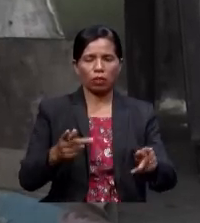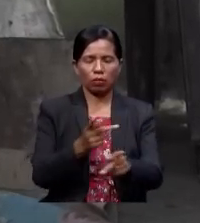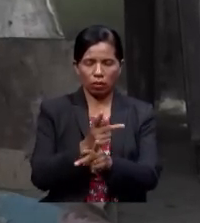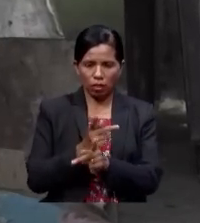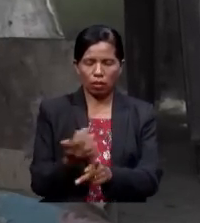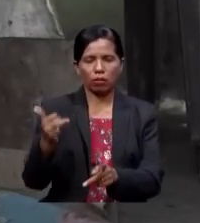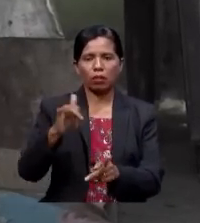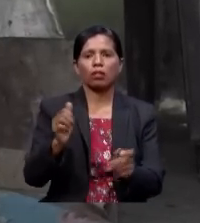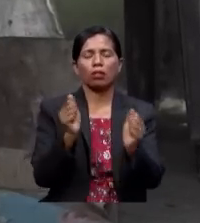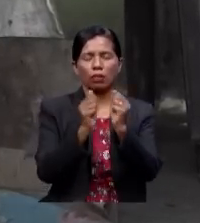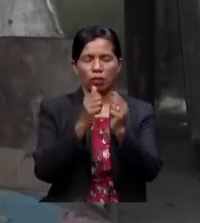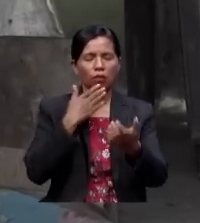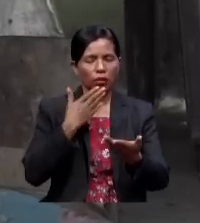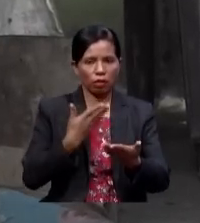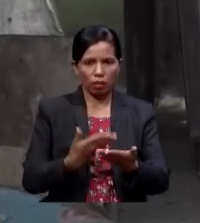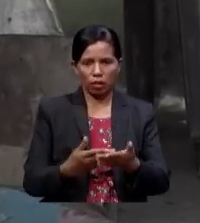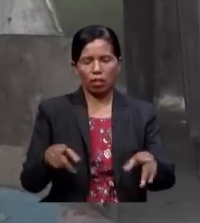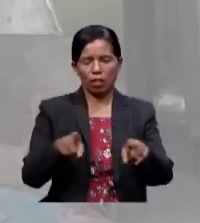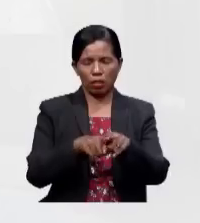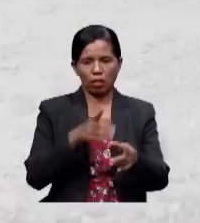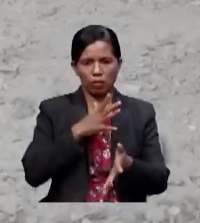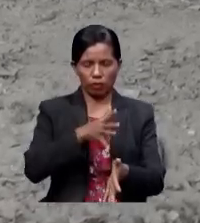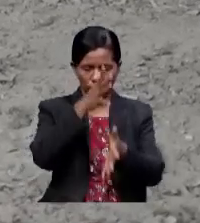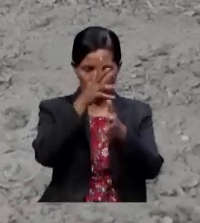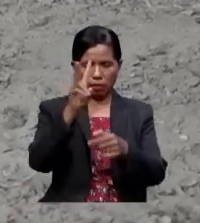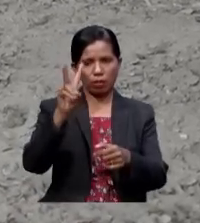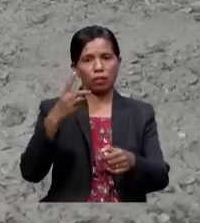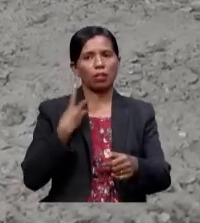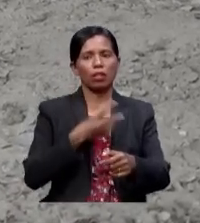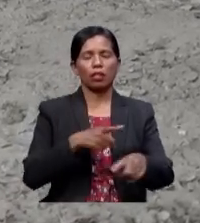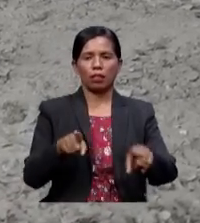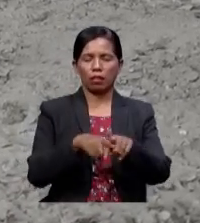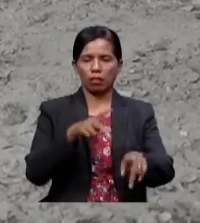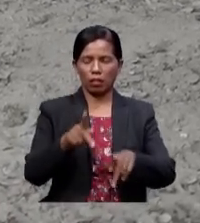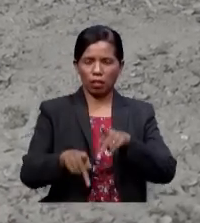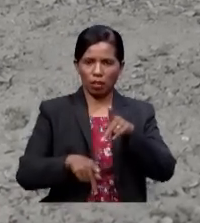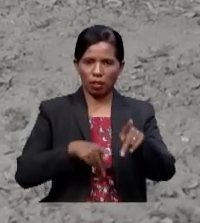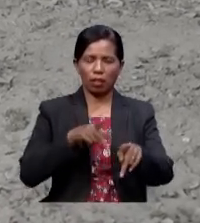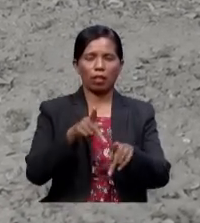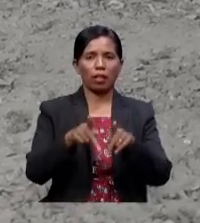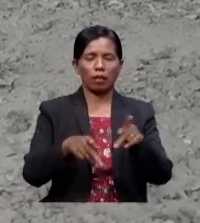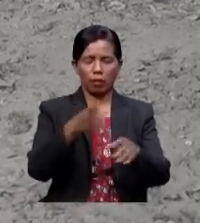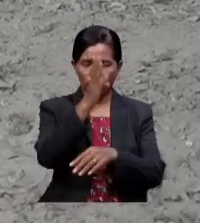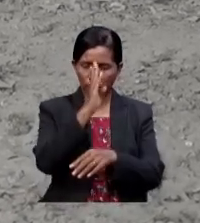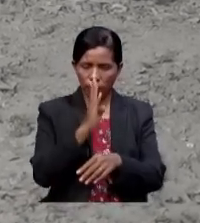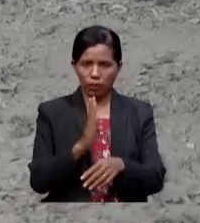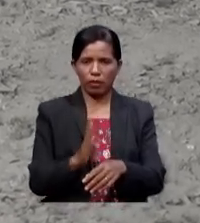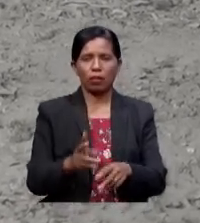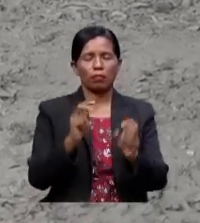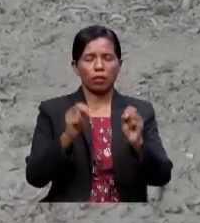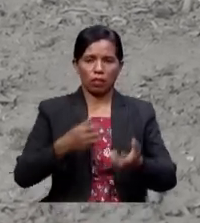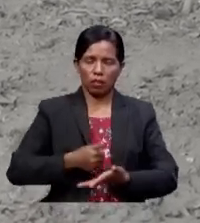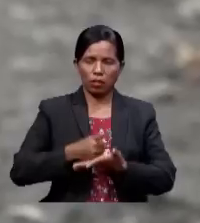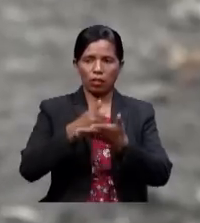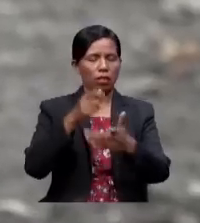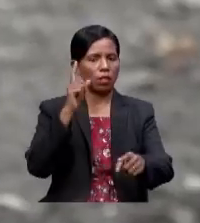digno. Liu kondisau hane sanga vona in rua ne ita nudar ema kreatura maromak nia precisa tulung malu